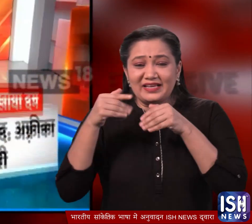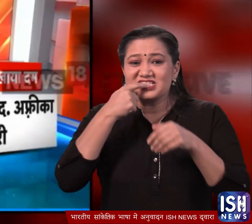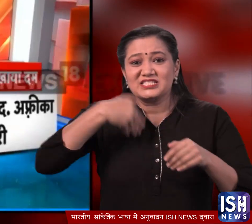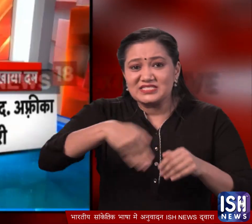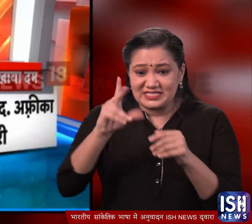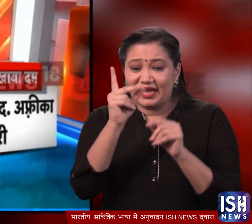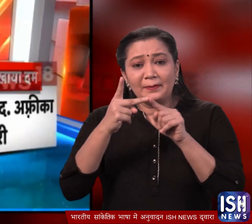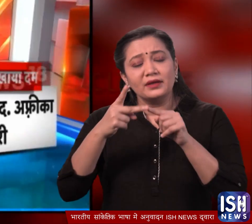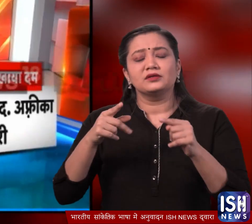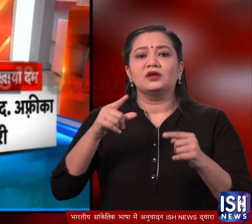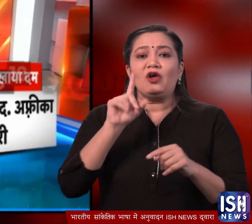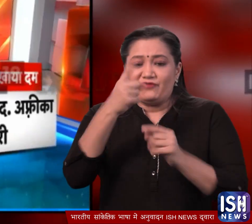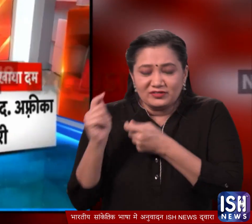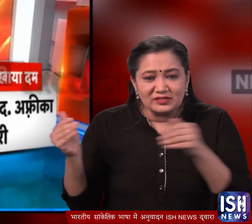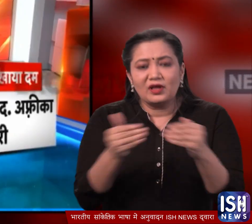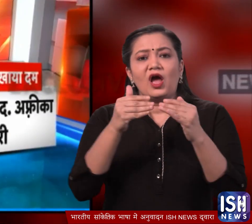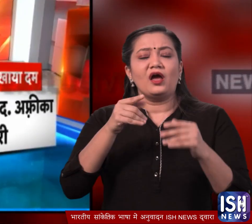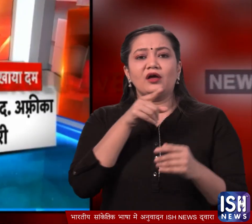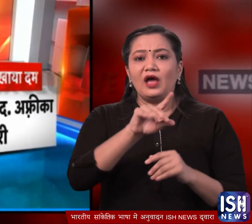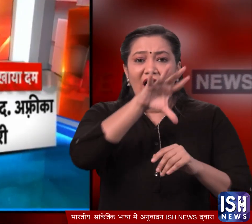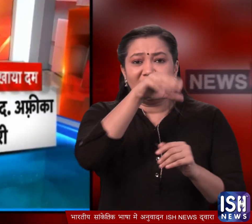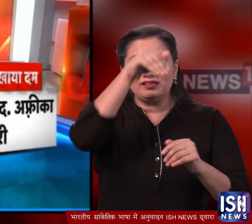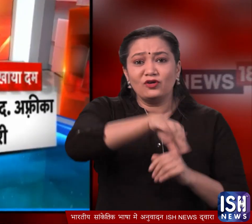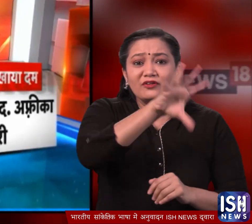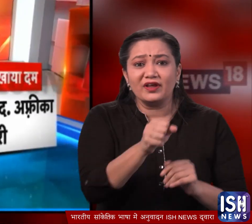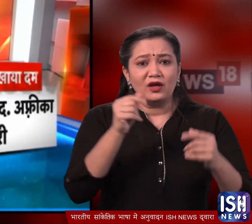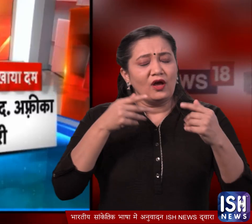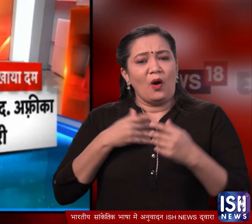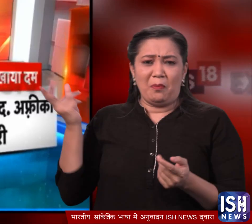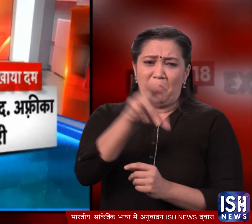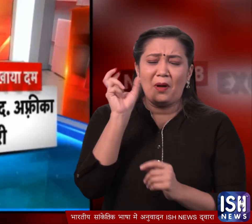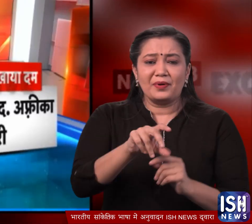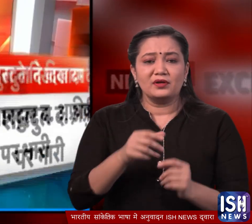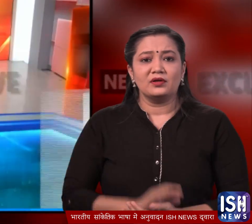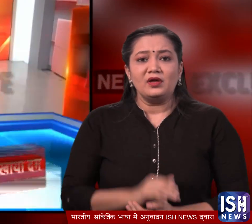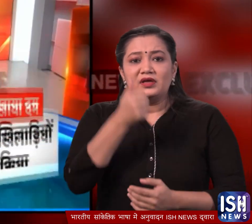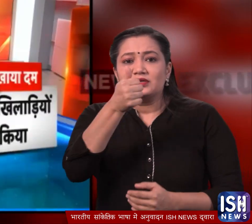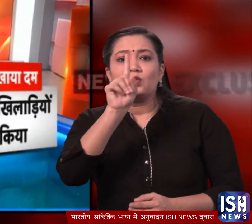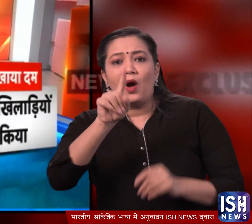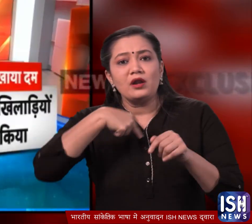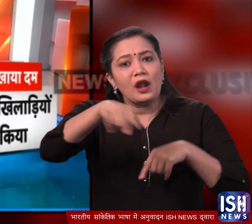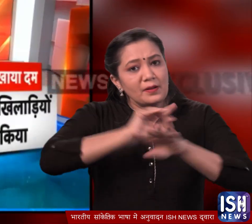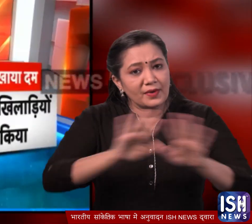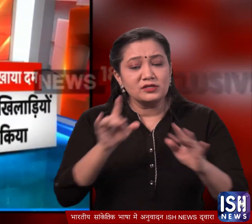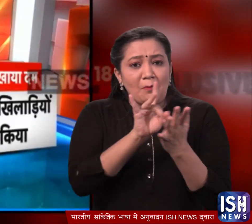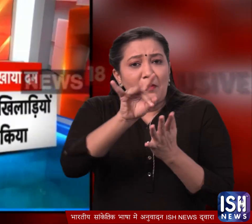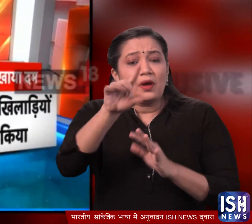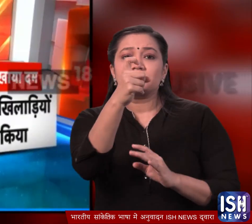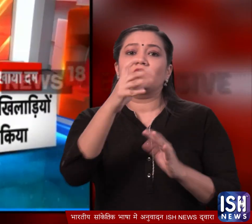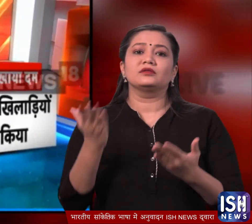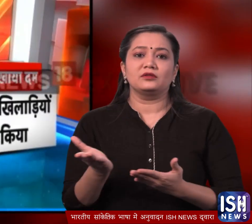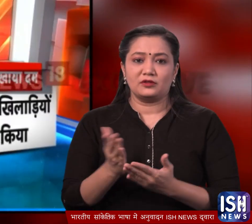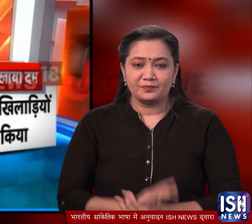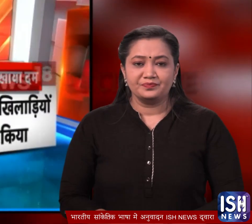की पहली पारी में शार्दुल ठाकुर अकेले ही दक्षिण अफ्रीकी टीम पर भारी पड़ गए। उन्होंने केवल 61 रन खर्च किए और 7 खिलाड़ियों को पवेलियन